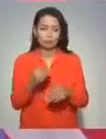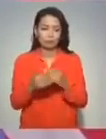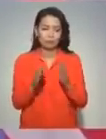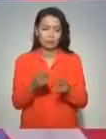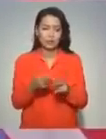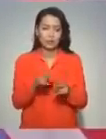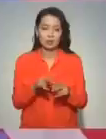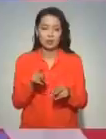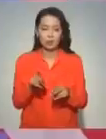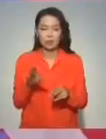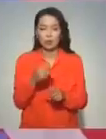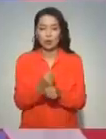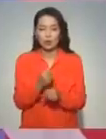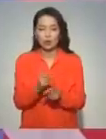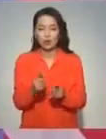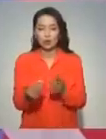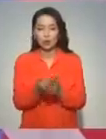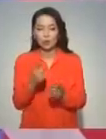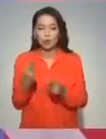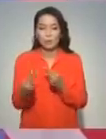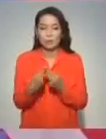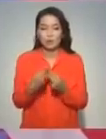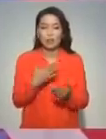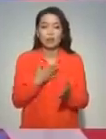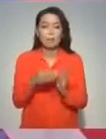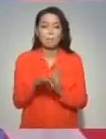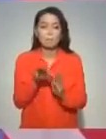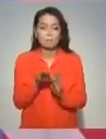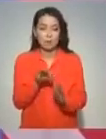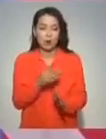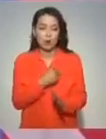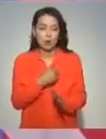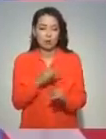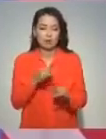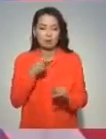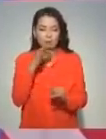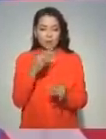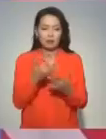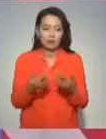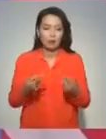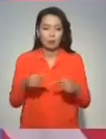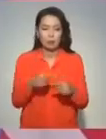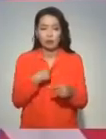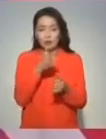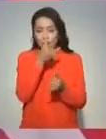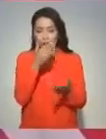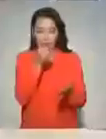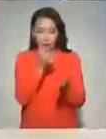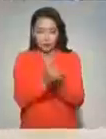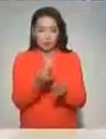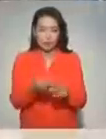эти радикальные левые сумасшедшие хотят помешать нашим выборам, используя правоохранительные органы. Мы не можем этого